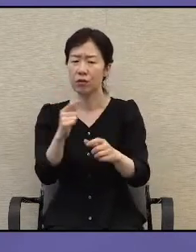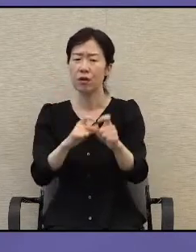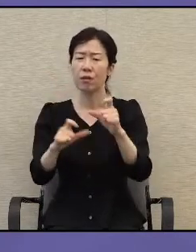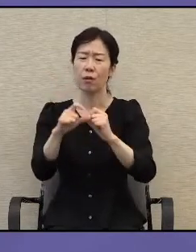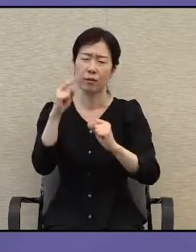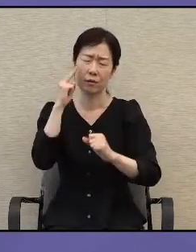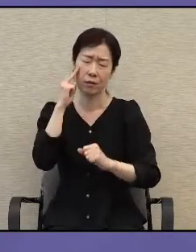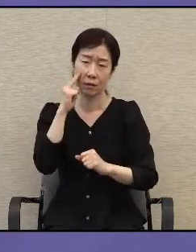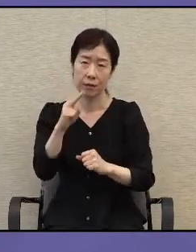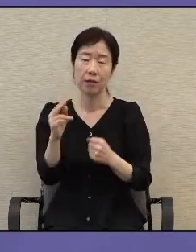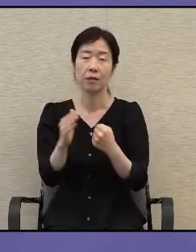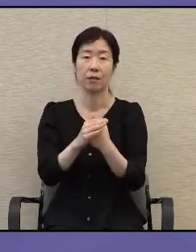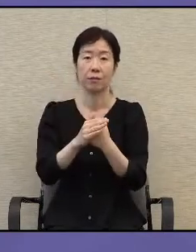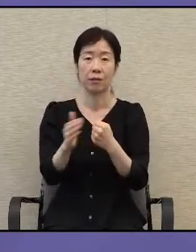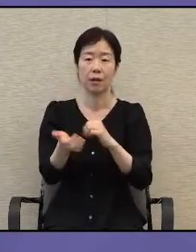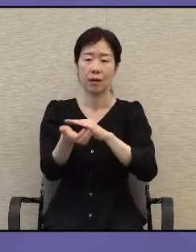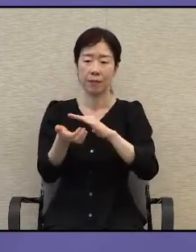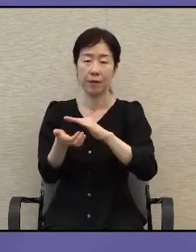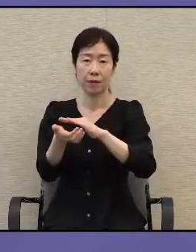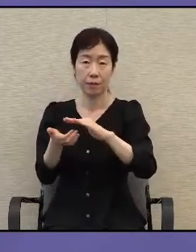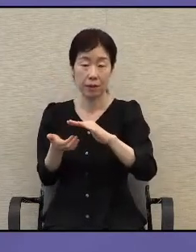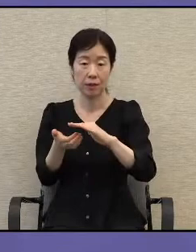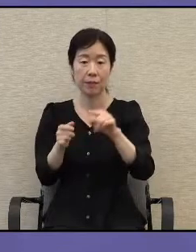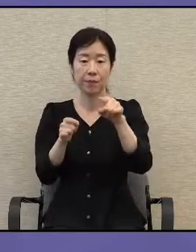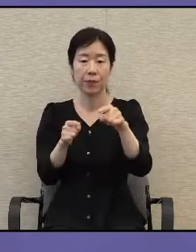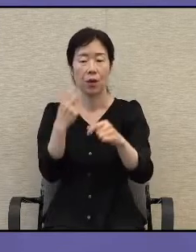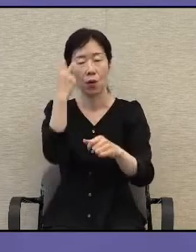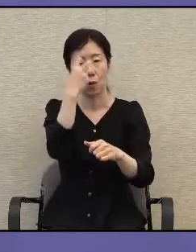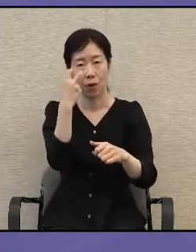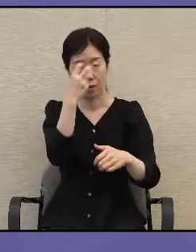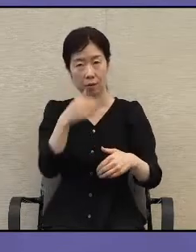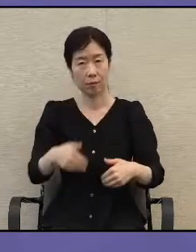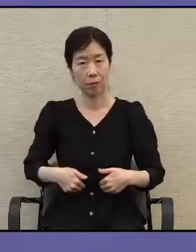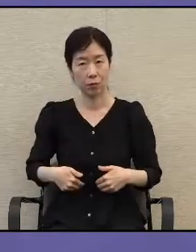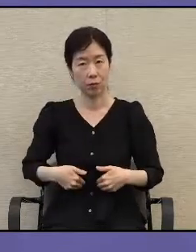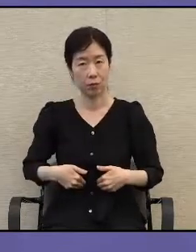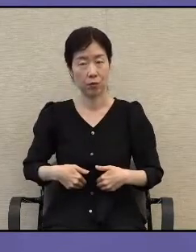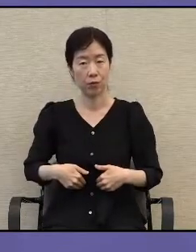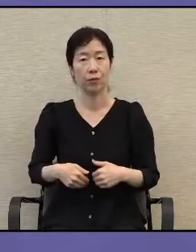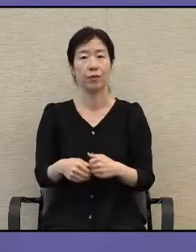때문에 저희가 특히 정신건강 위험군에 주목해야 될 이유라고 하겠습니다.